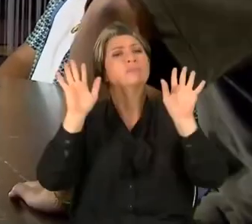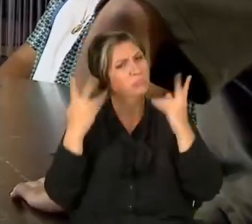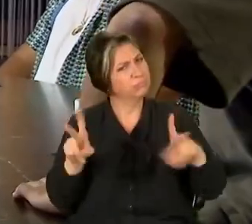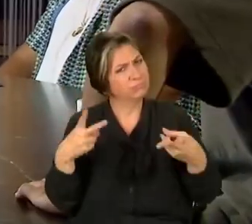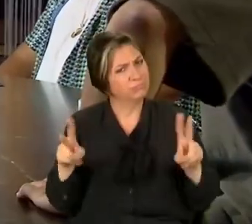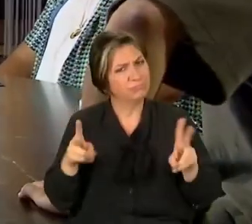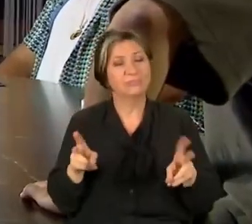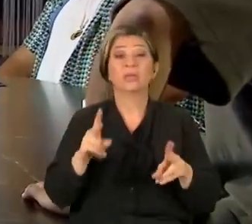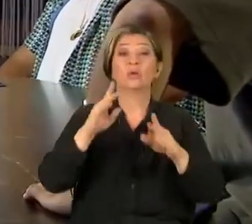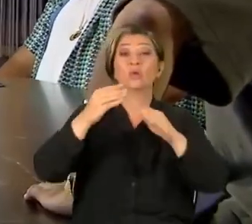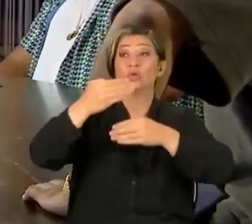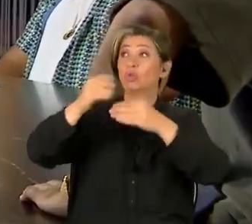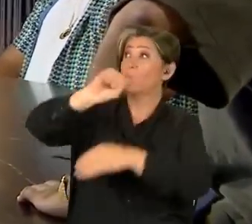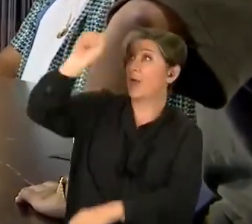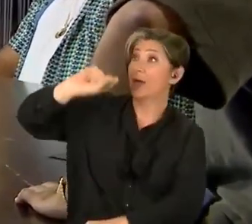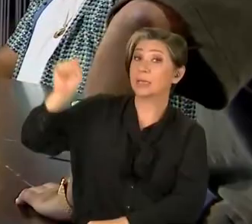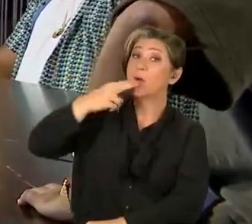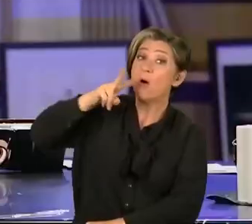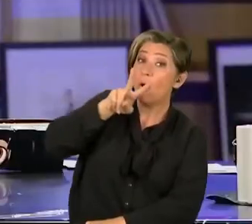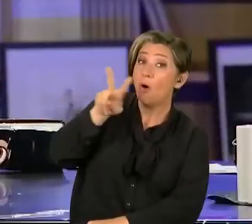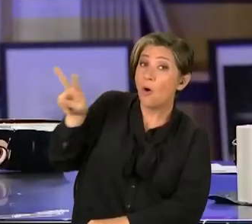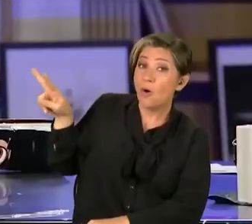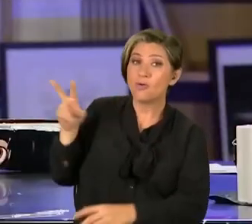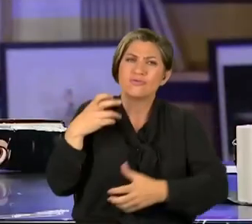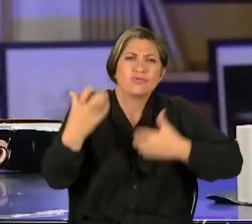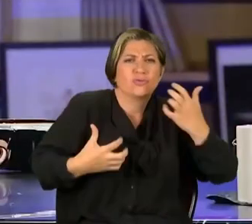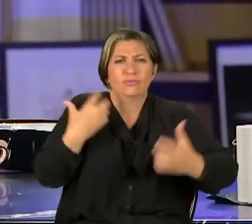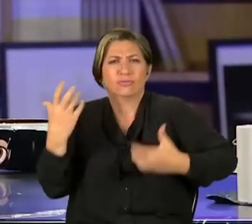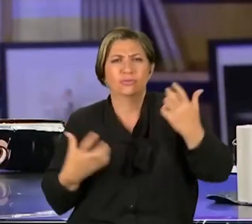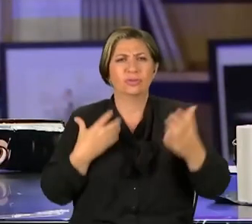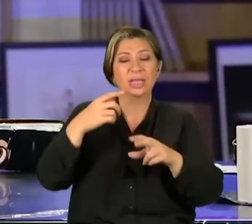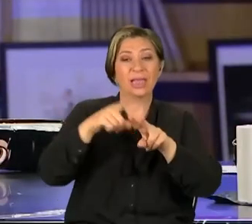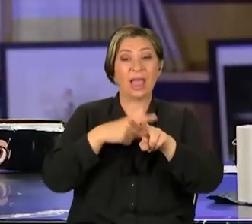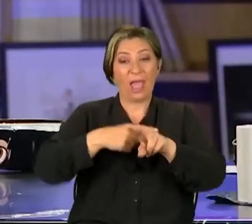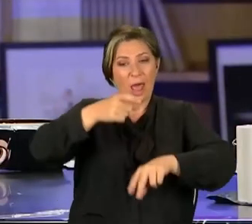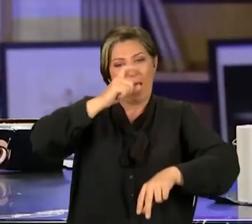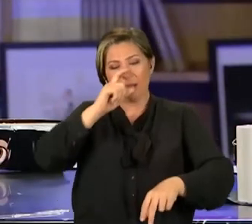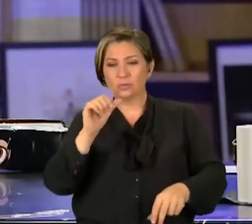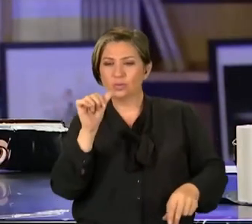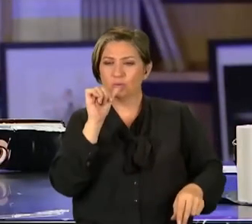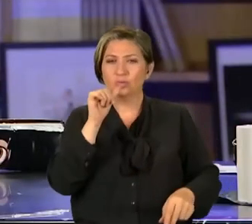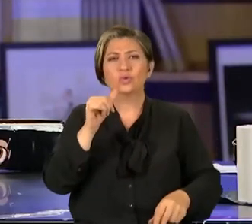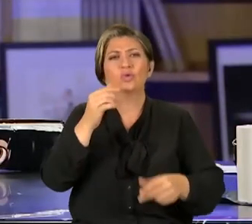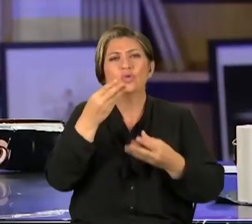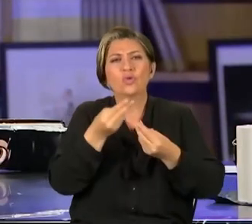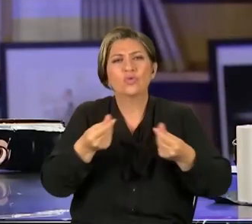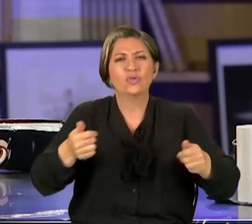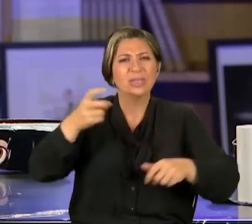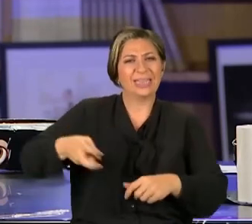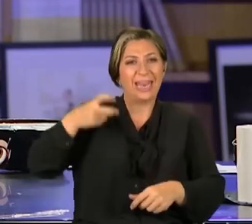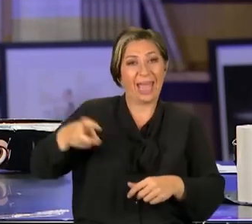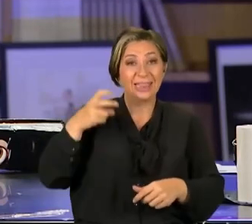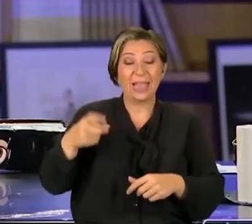duvar yazısıyım Ben oku ve okuduğum yanaraka sudur küflü tren